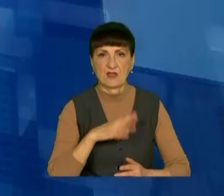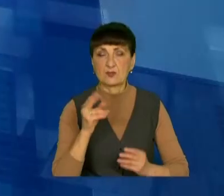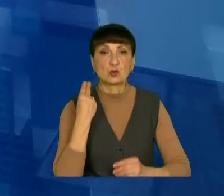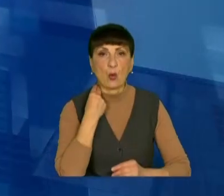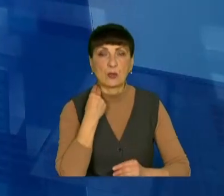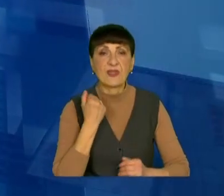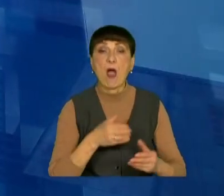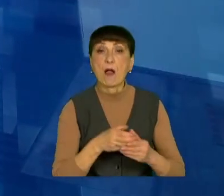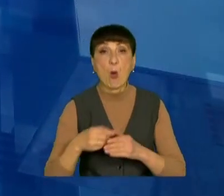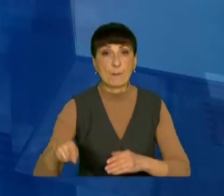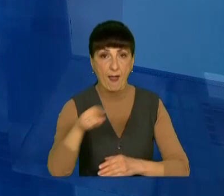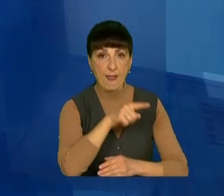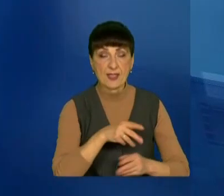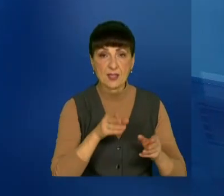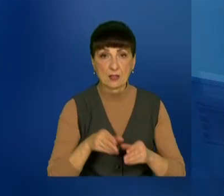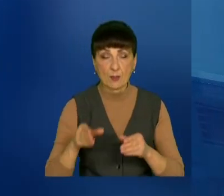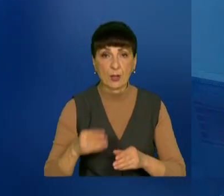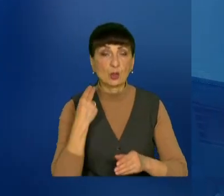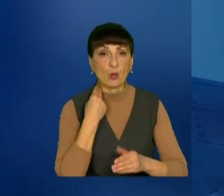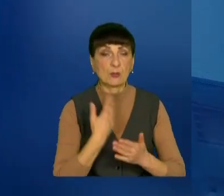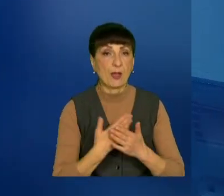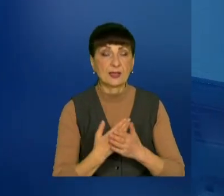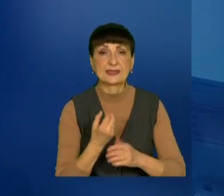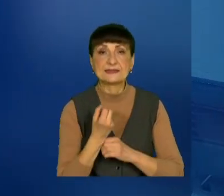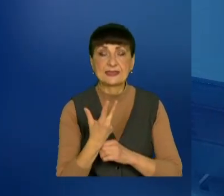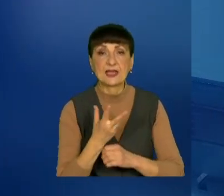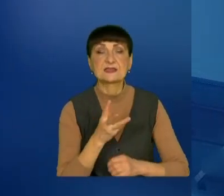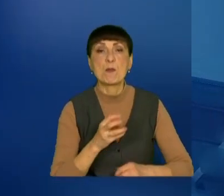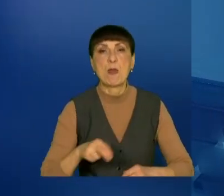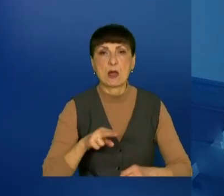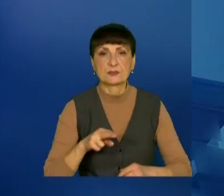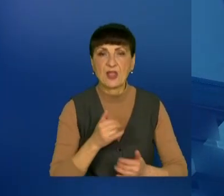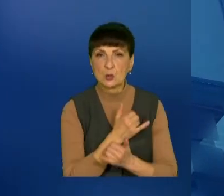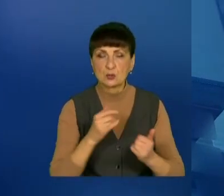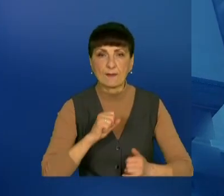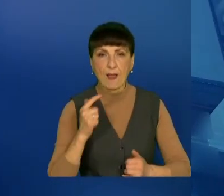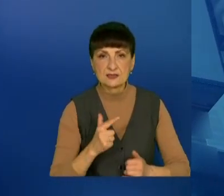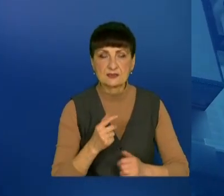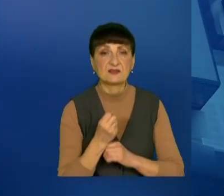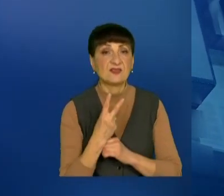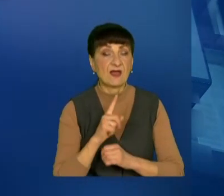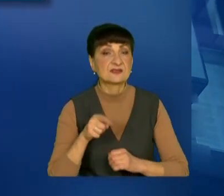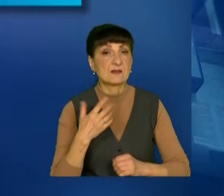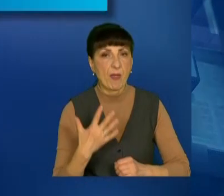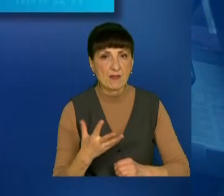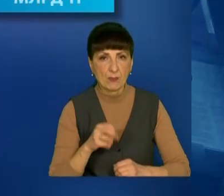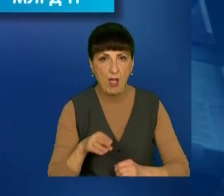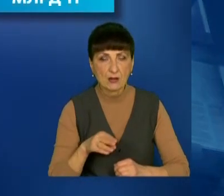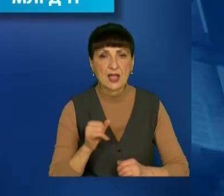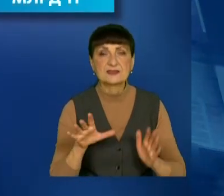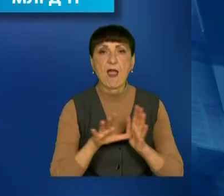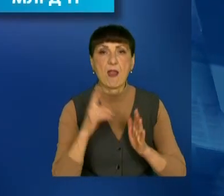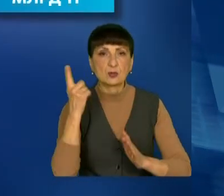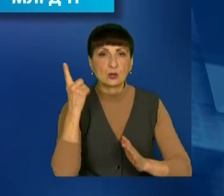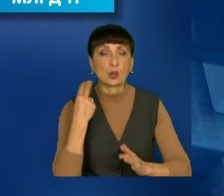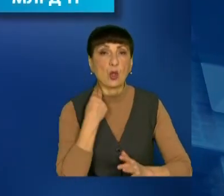вот компании за отопление задолжали порядка 13 миллиардов, за услуги газоснабжения 12,5, за